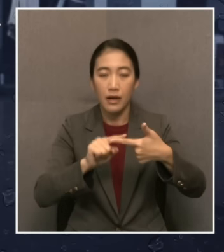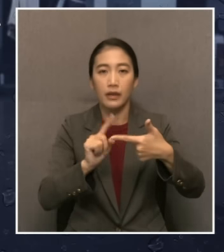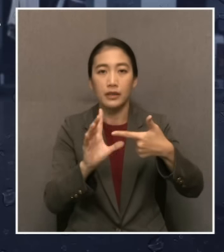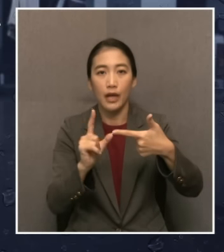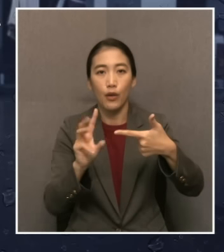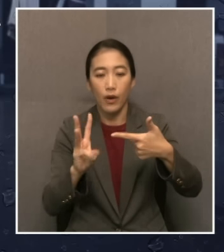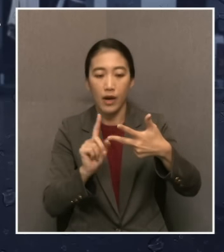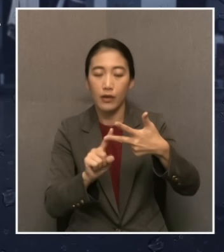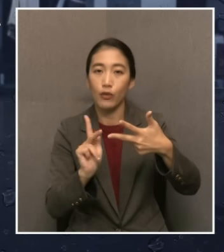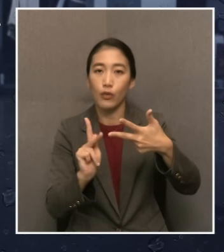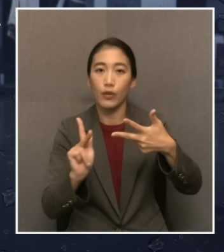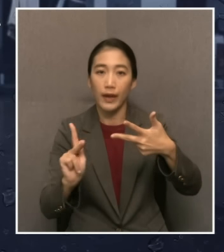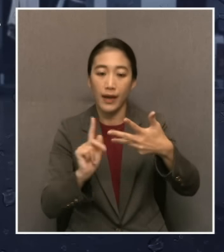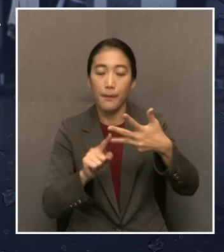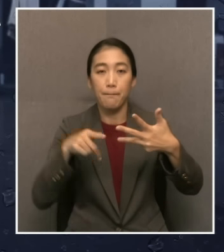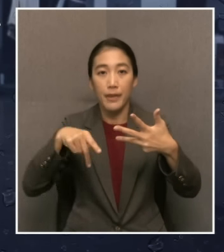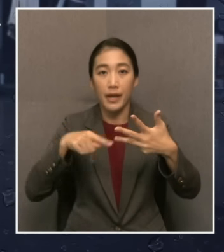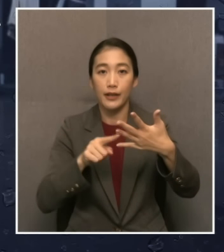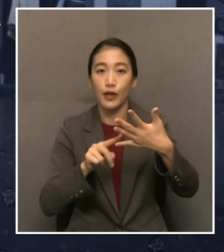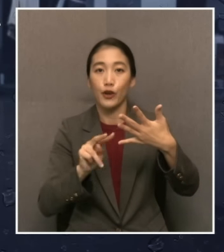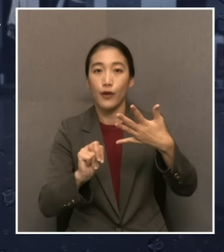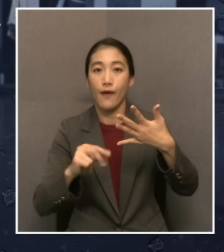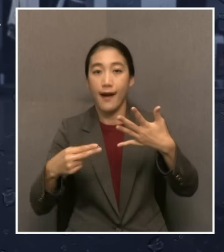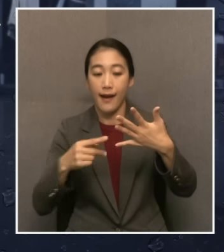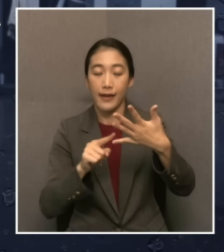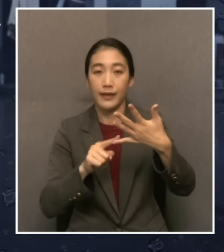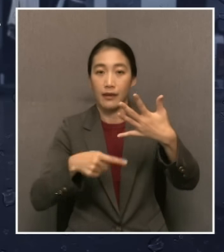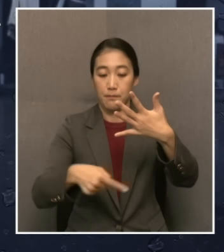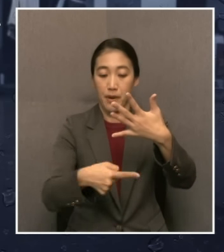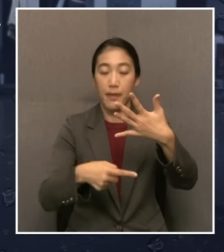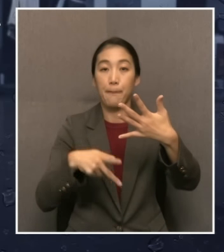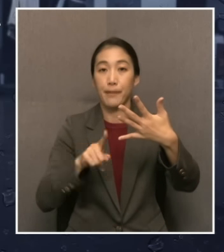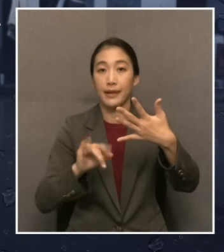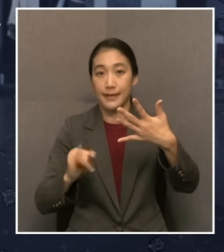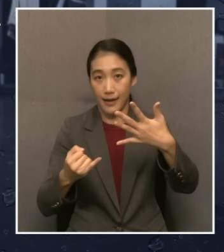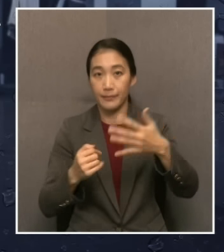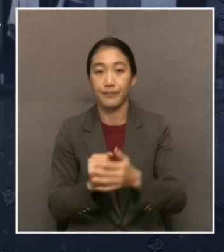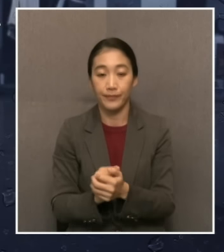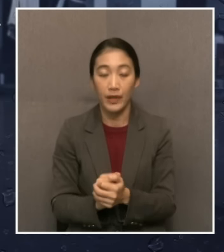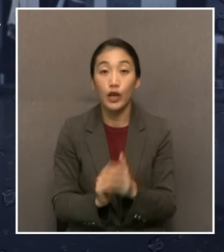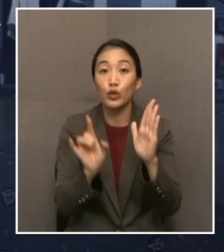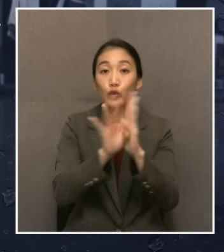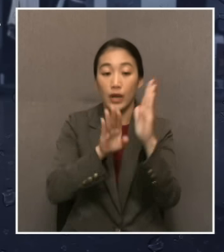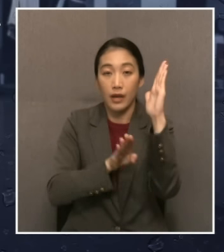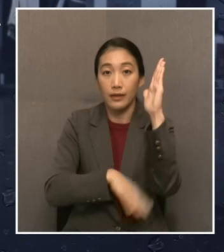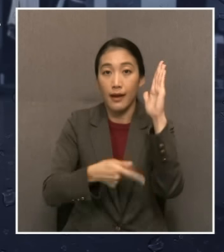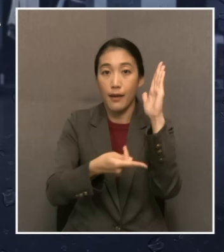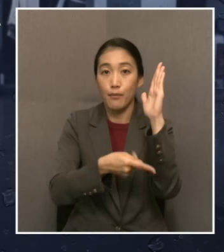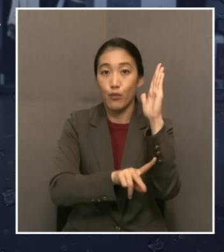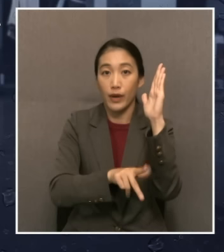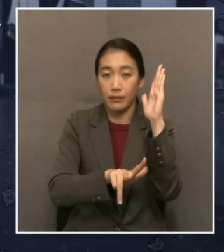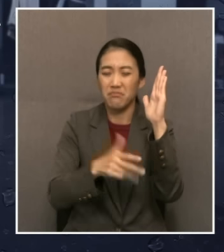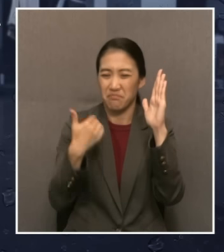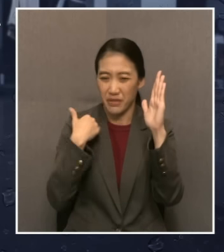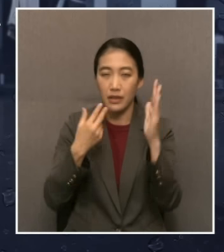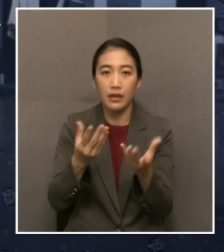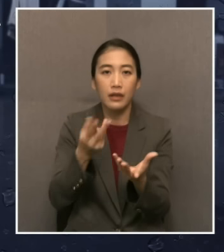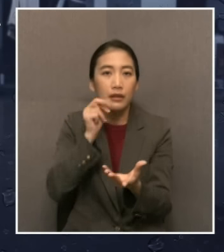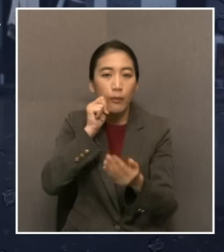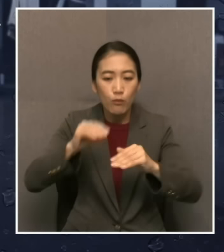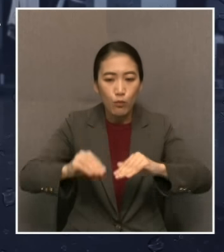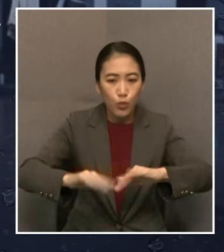หนองหาญและอำเภอประจักษ์สุดท้ายค่ะ 7ก็คือจังหวัดภูเก็ตค่ะเกิดน้ำท่วมดินสไลด์ใน